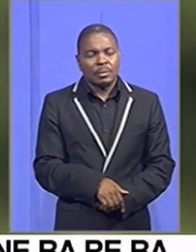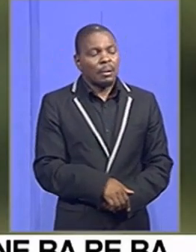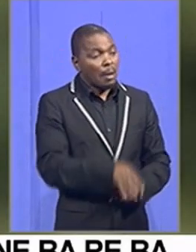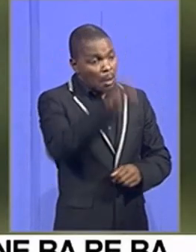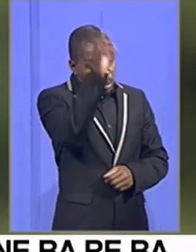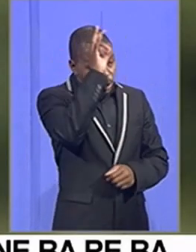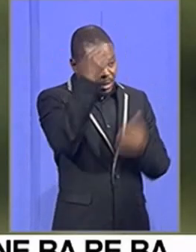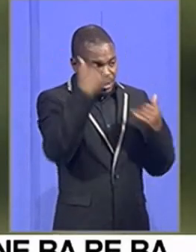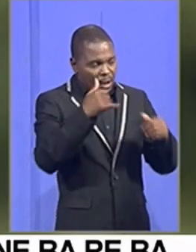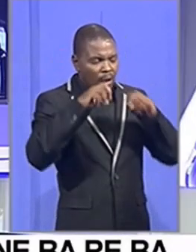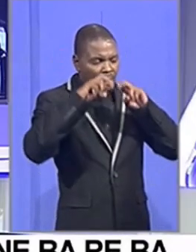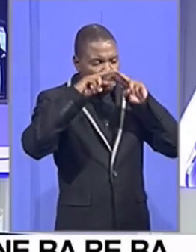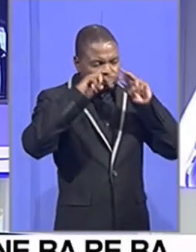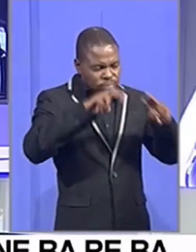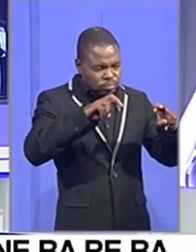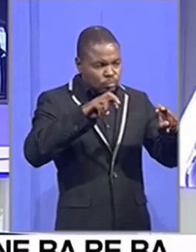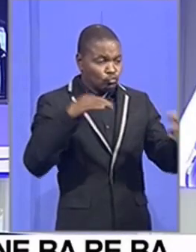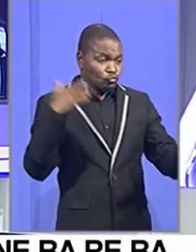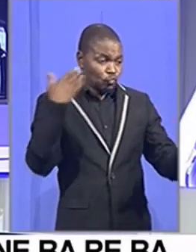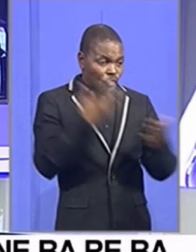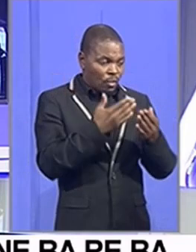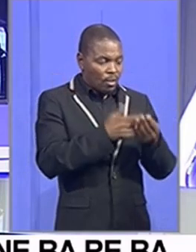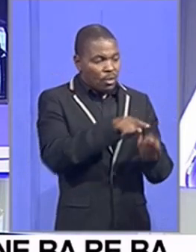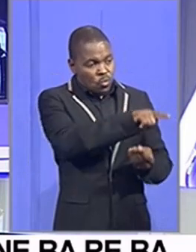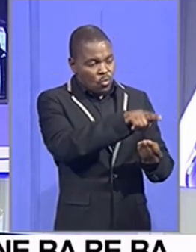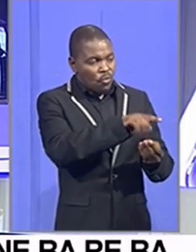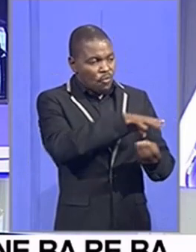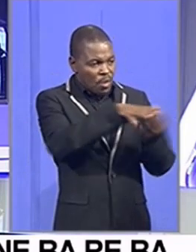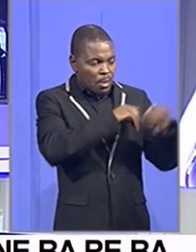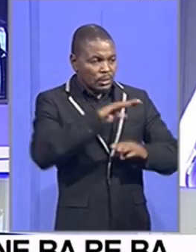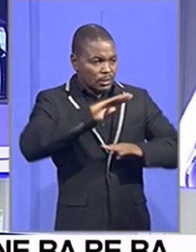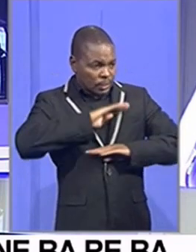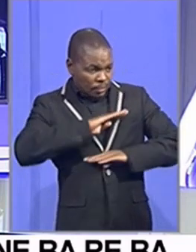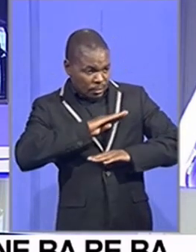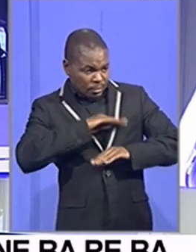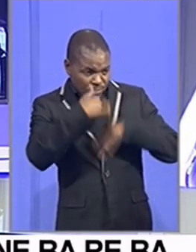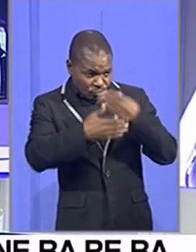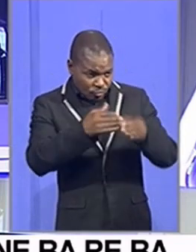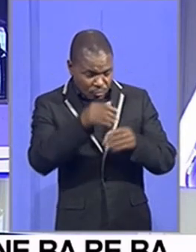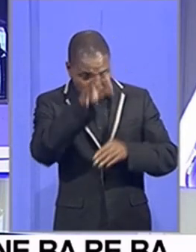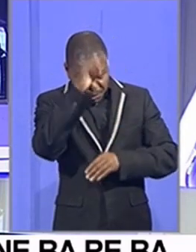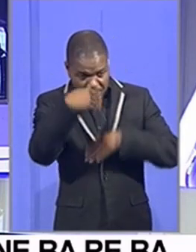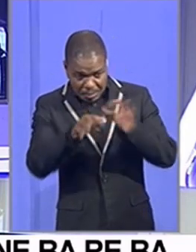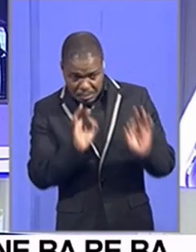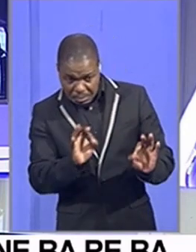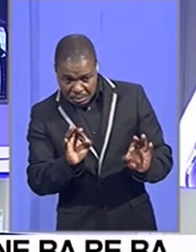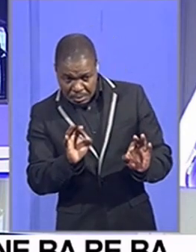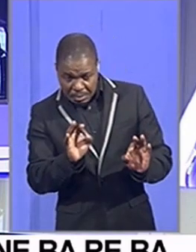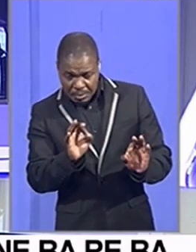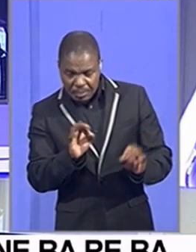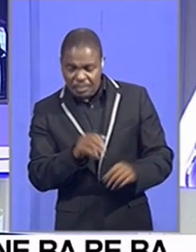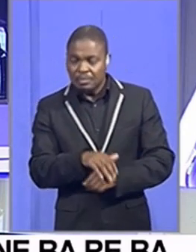Maphodisa ga re a nyakišiša go fitlha mo lebakeng le le kgotsofetša ga kakang ka moo maphodisa a sepedišago taba tša lena.